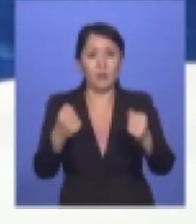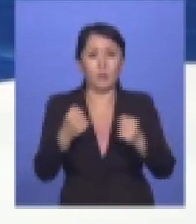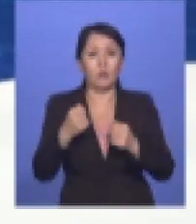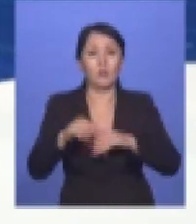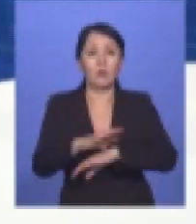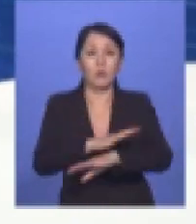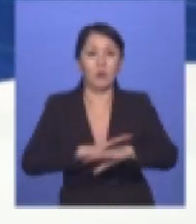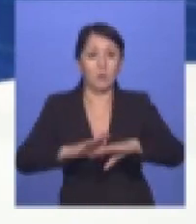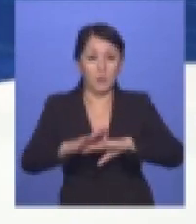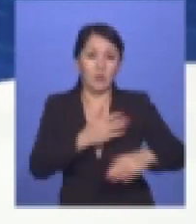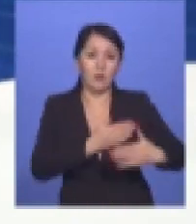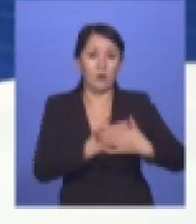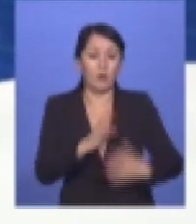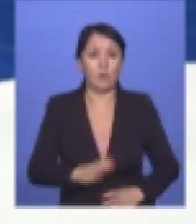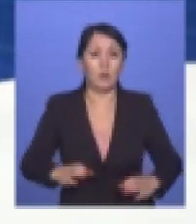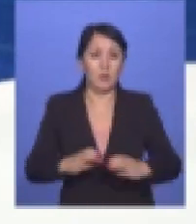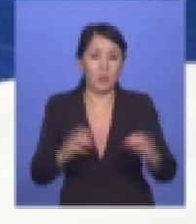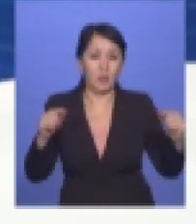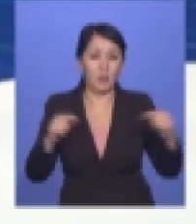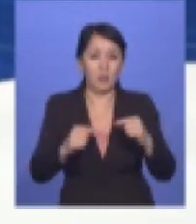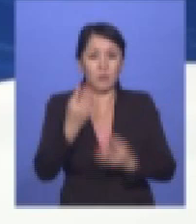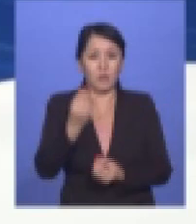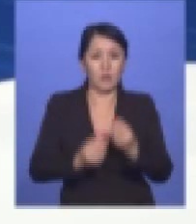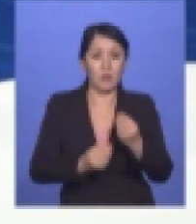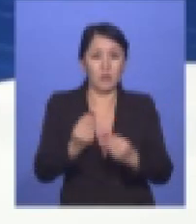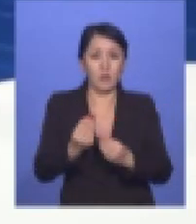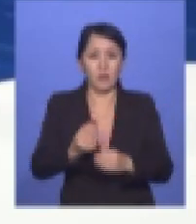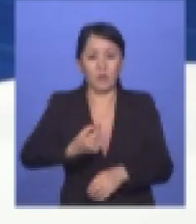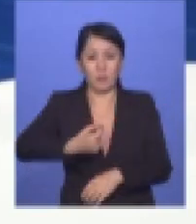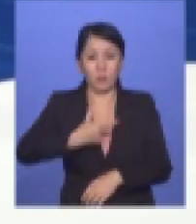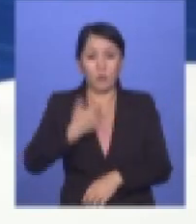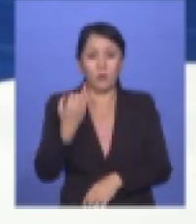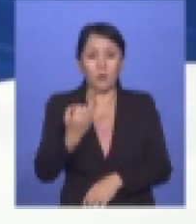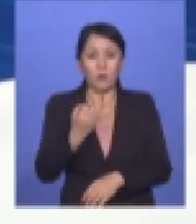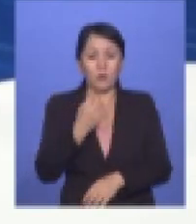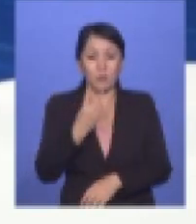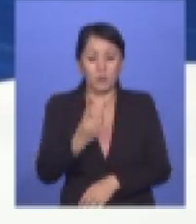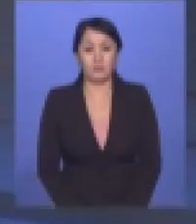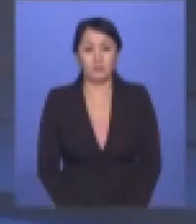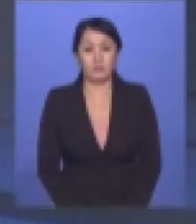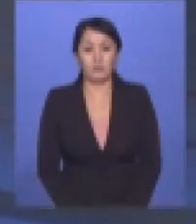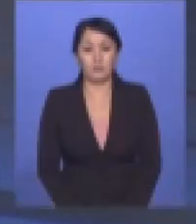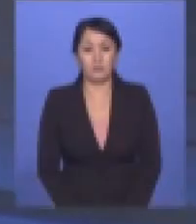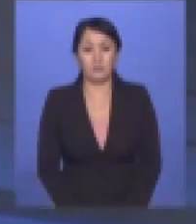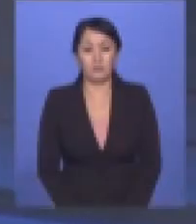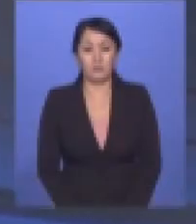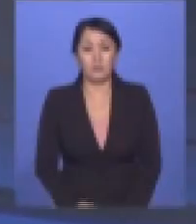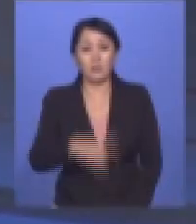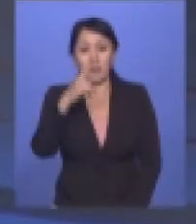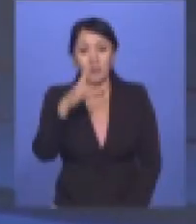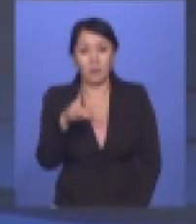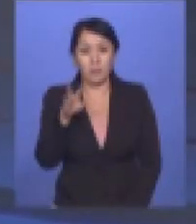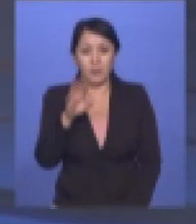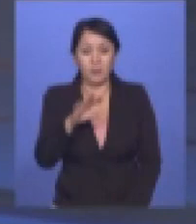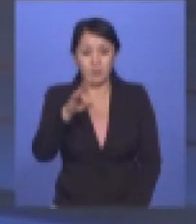депутаттарының, спортшылар мен қоғам белсенділерінің құрамасы қарсы шығып, жиналғандарға әдемі ойын көрсетті. Химия-биология